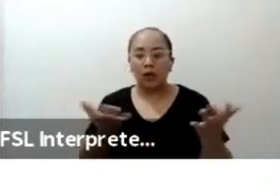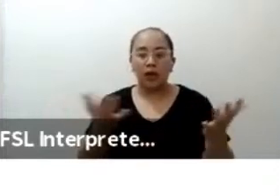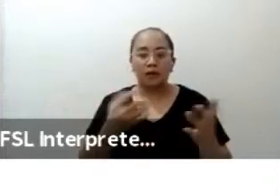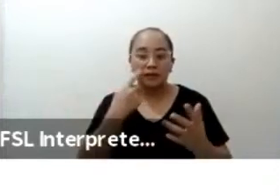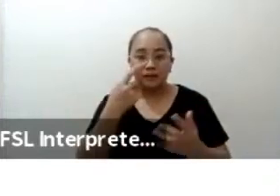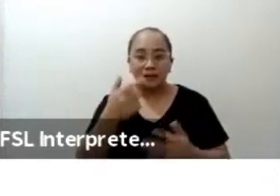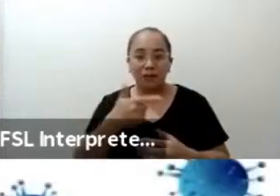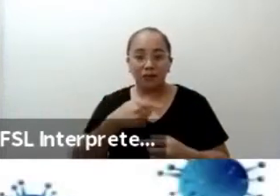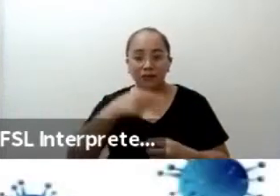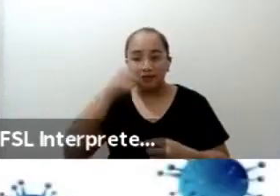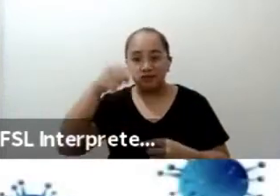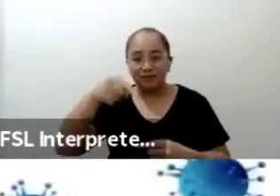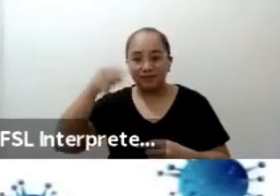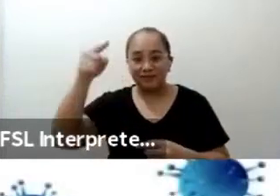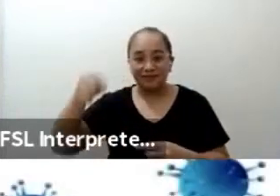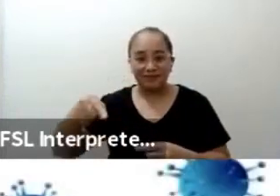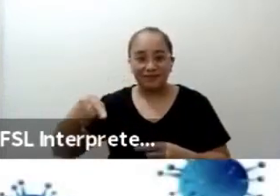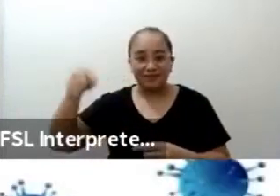ito. Next, please.